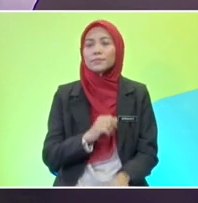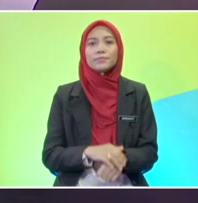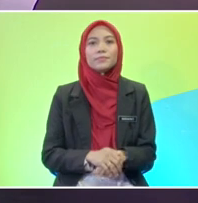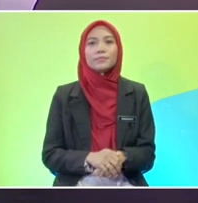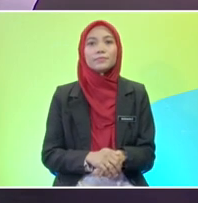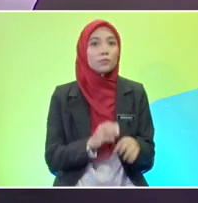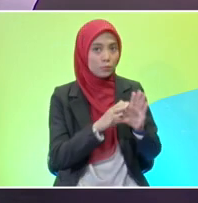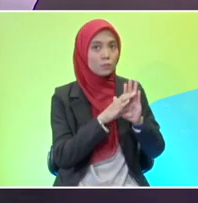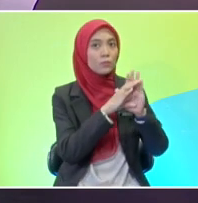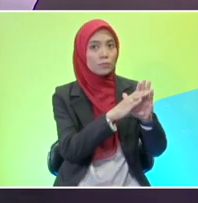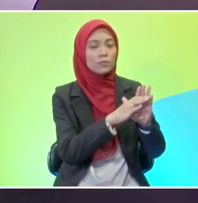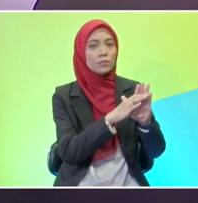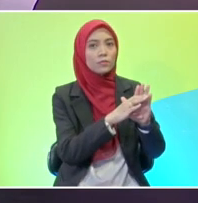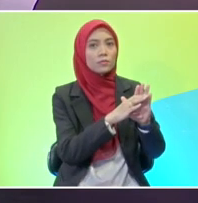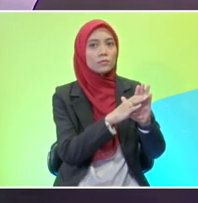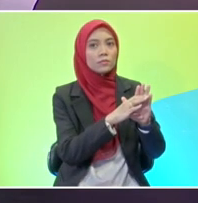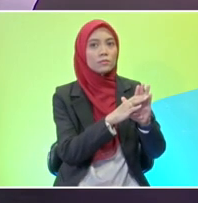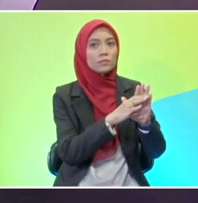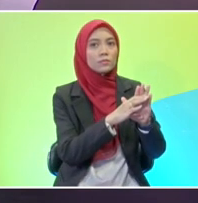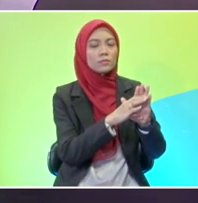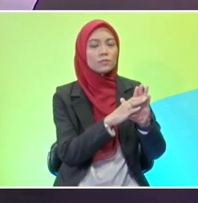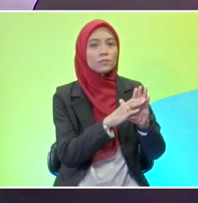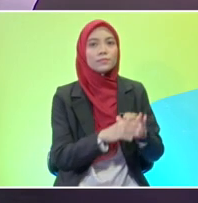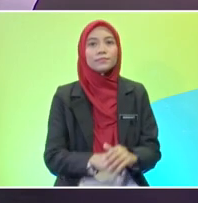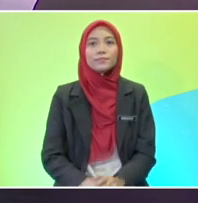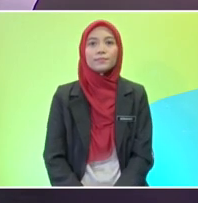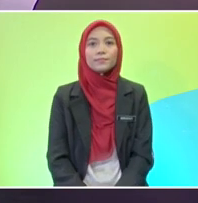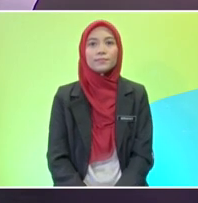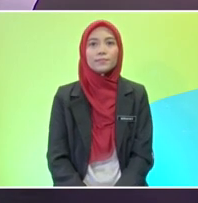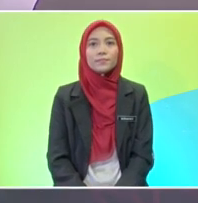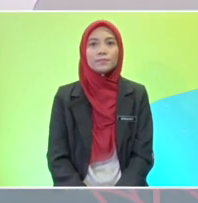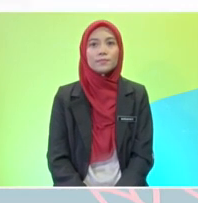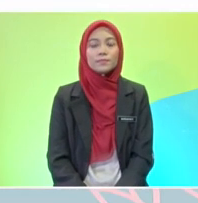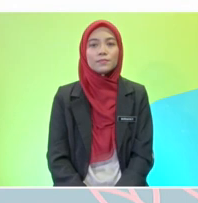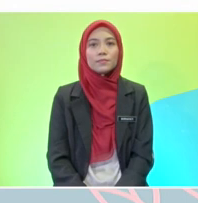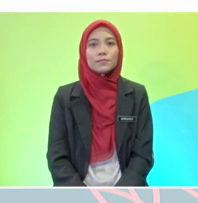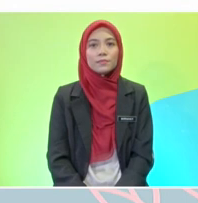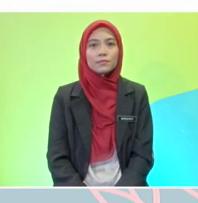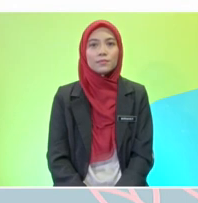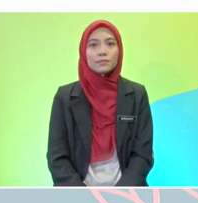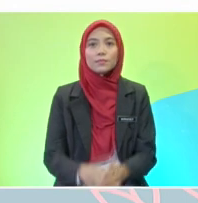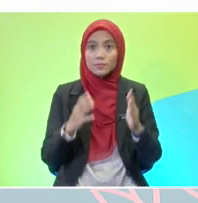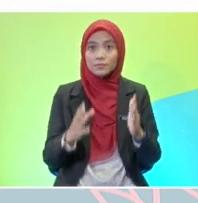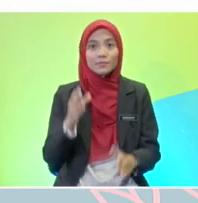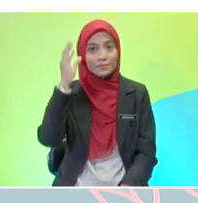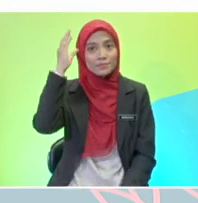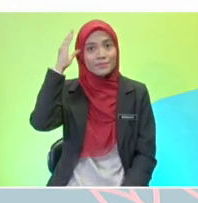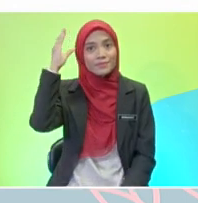contohnya kita Tengok ya seni ukiran kaum Cina